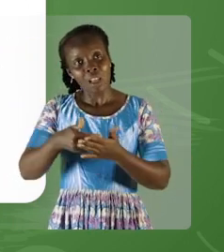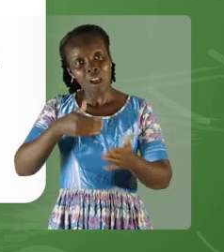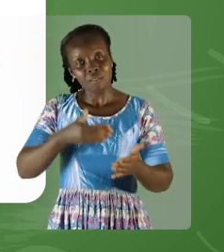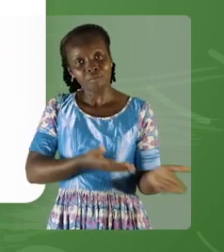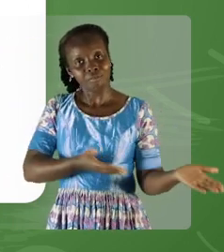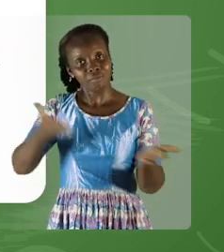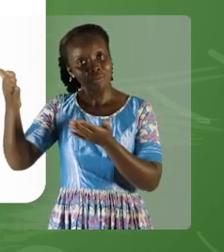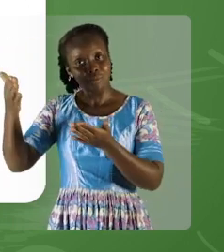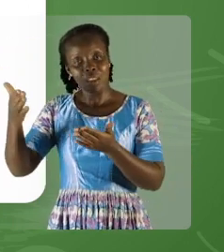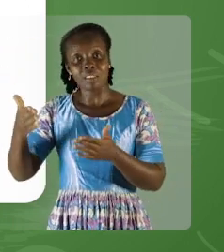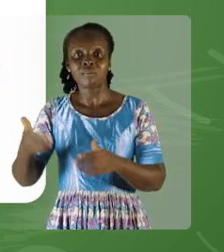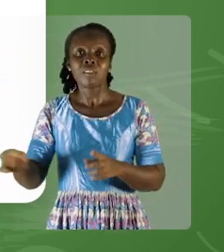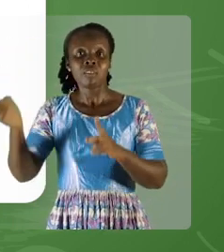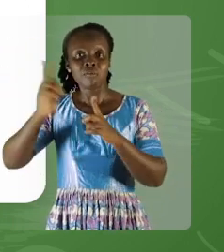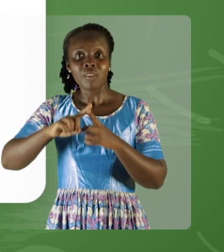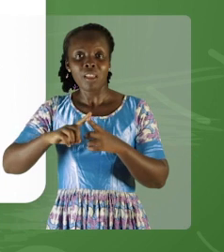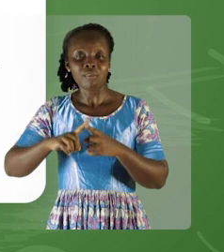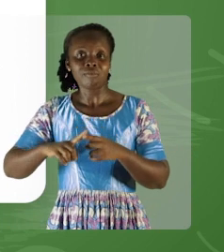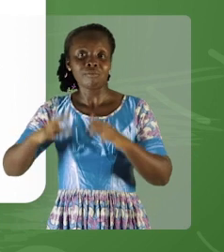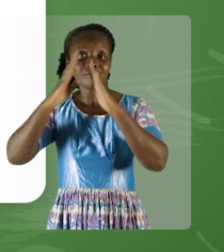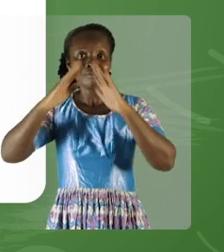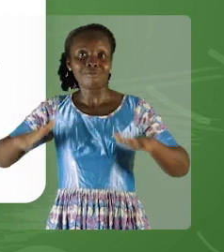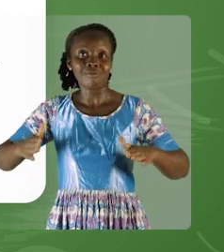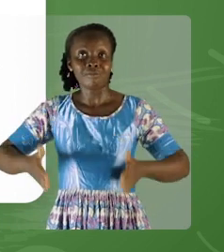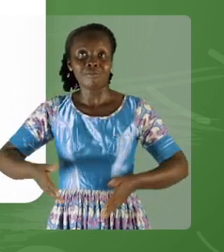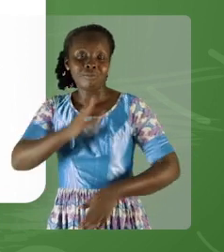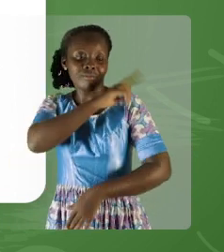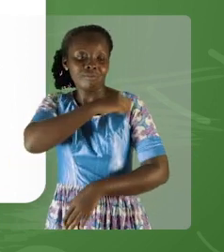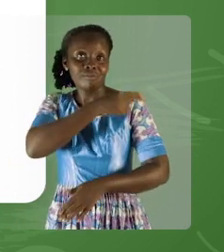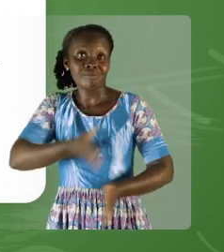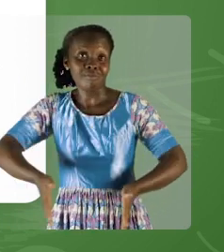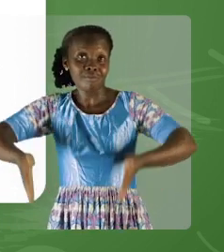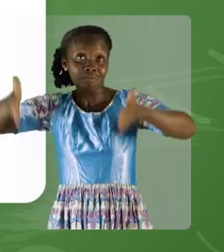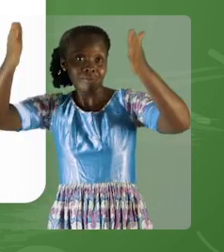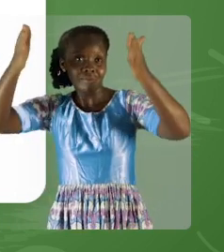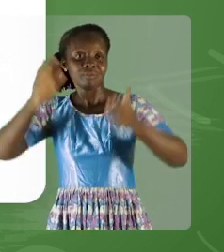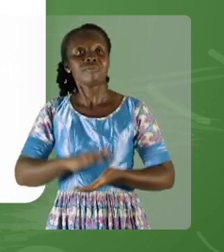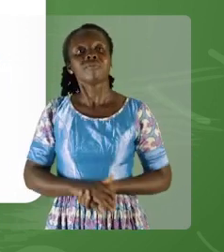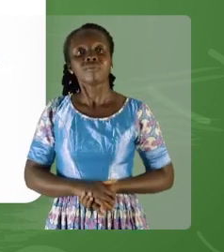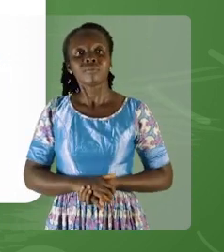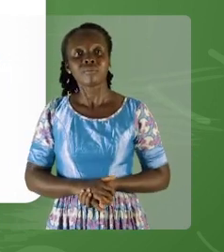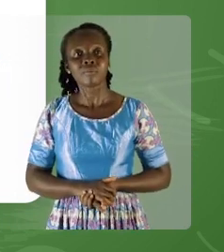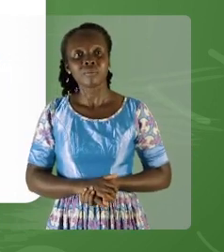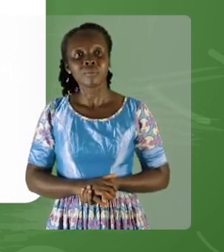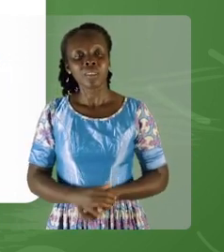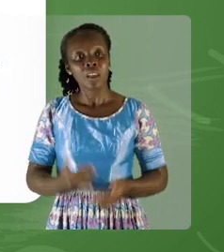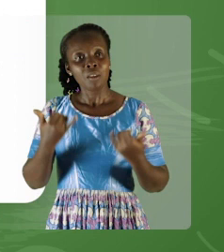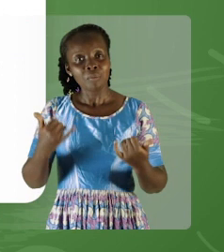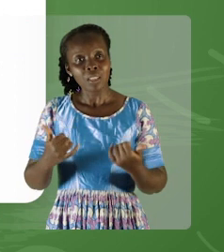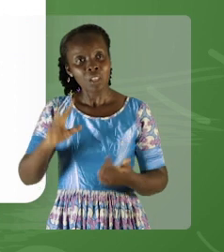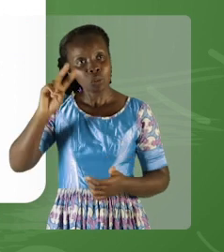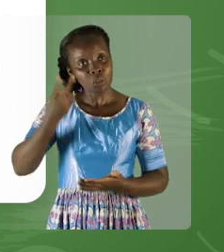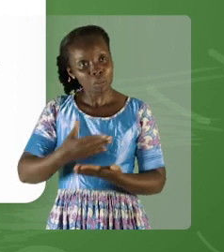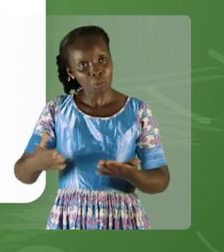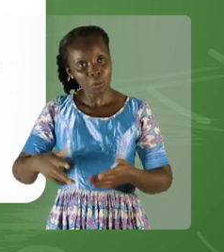leur éventuelle évacuation vers un centre hospitalier plus important.